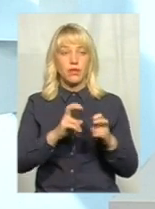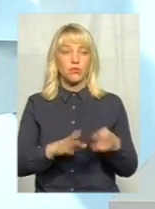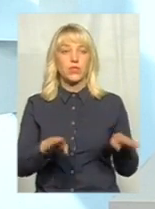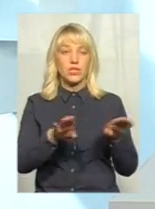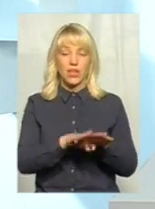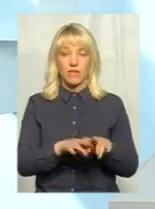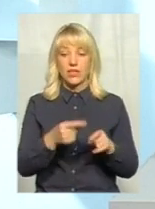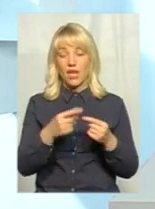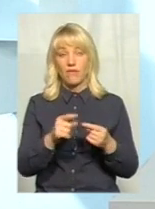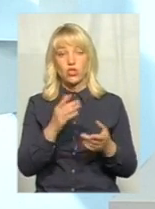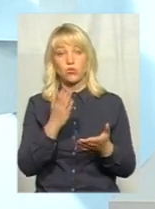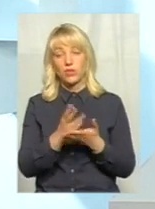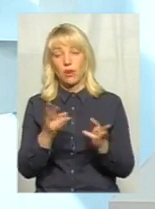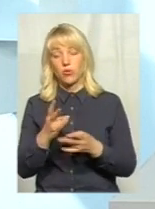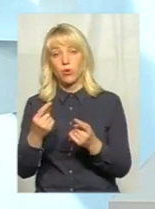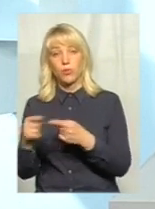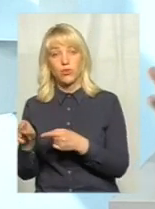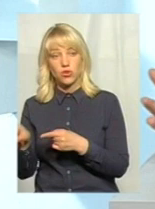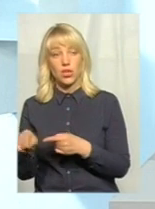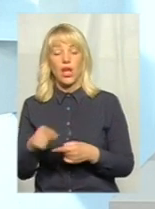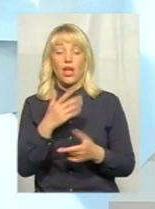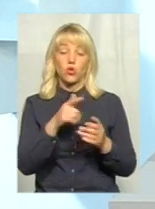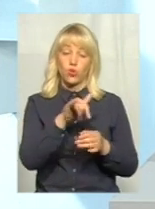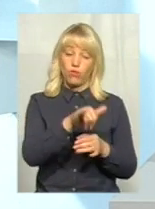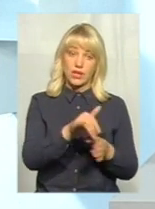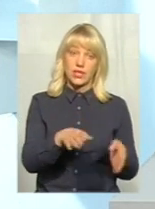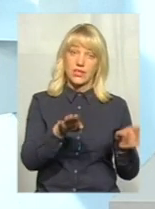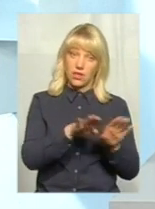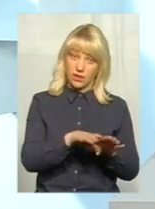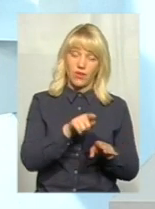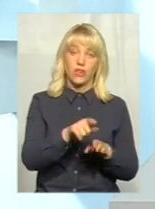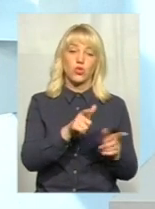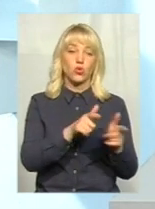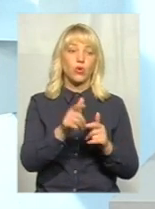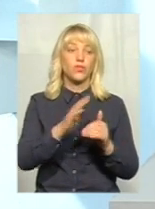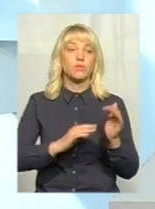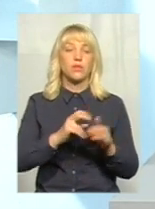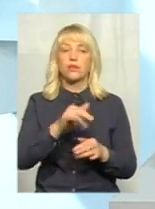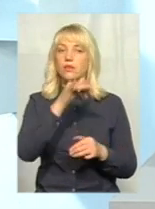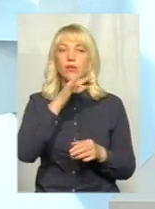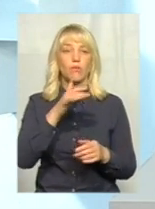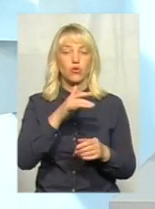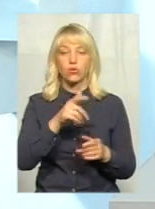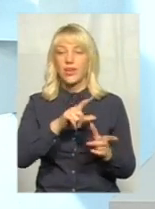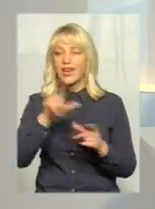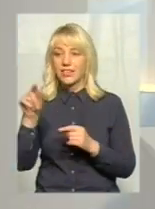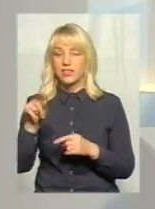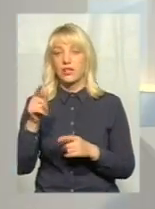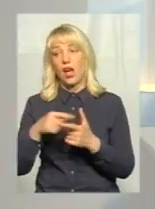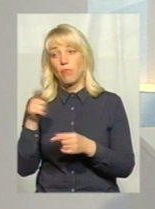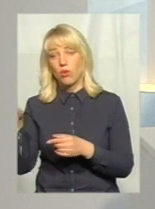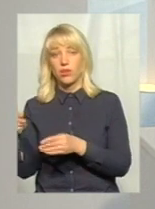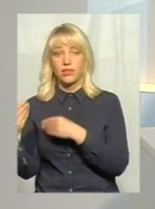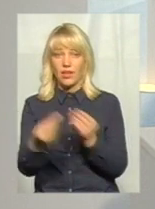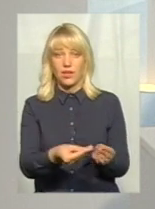іншому місті є потреба, пропонуємо роботодавцям, що там закриваються готові спеціалісти, ну, не можуть їздити або возити, або якесь житло